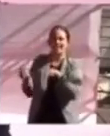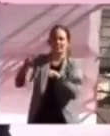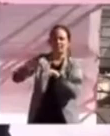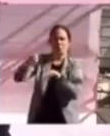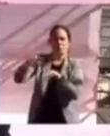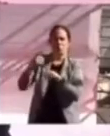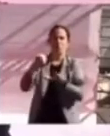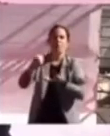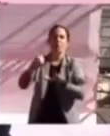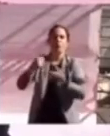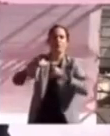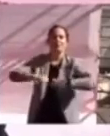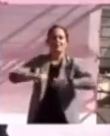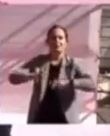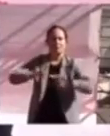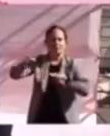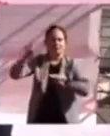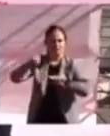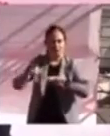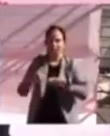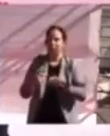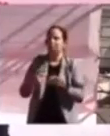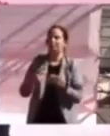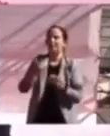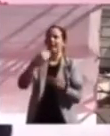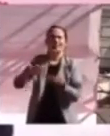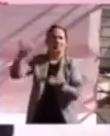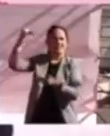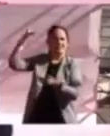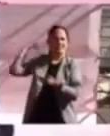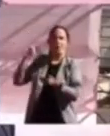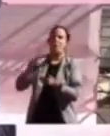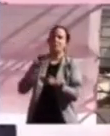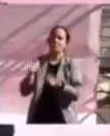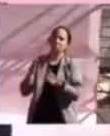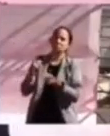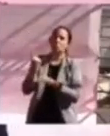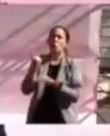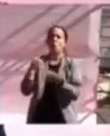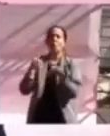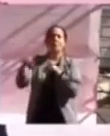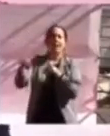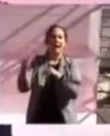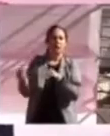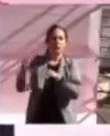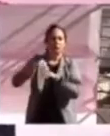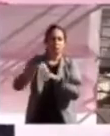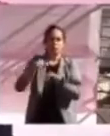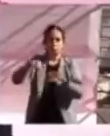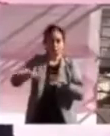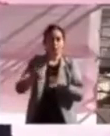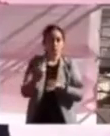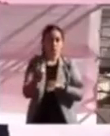precedenti c'era un miliardo in piu si e no che arrivava nell'anno in cui sono stato ministro con una battaglia importante